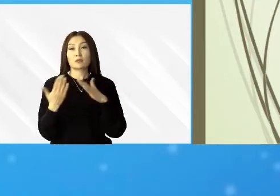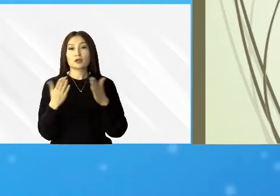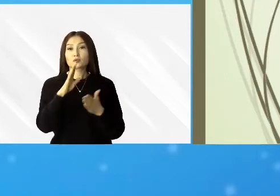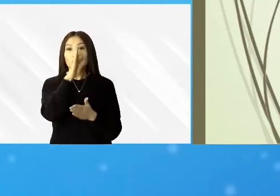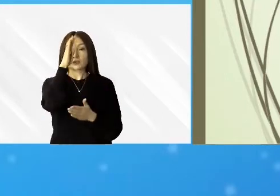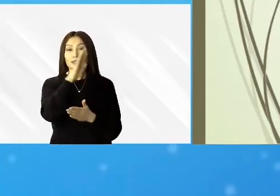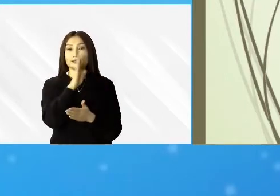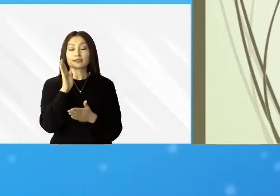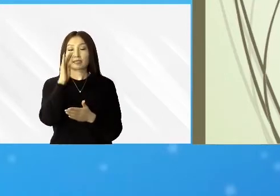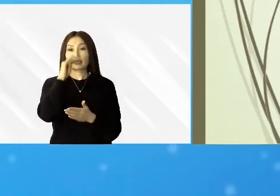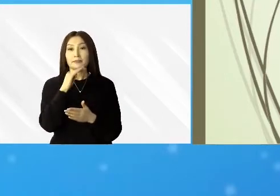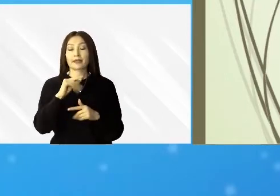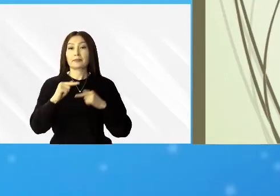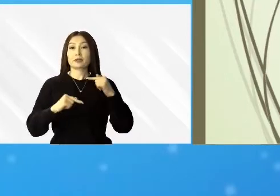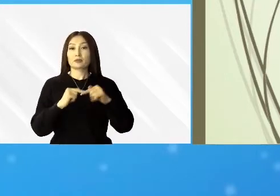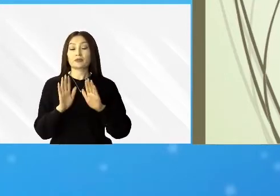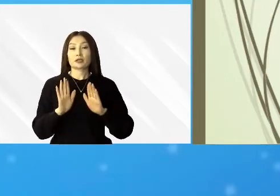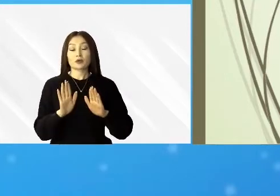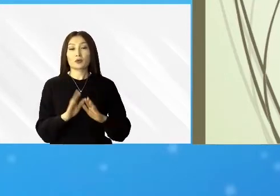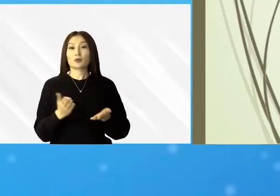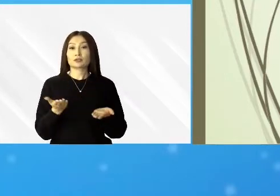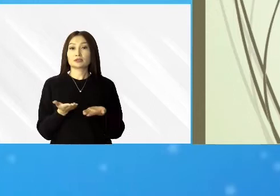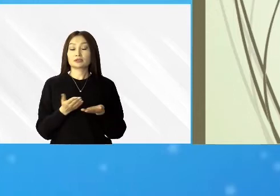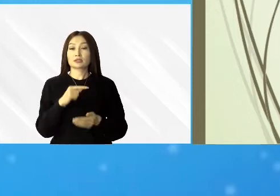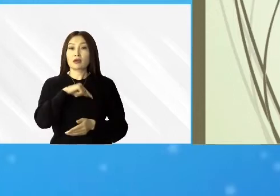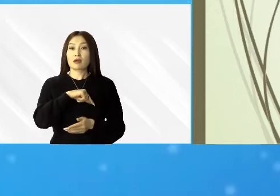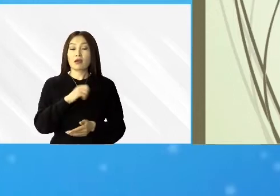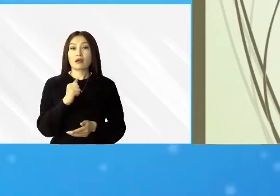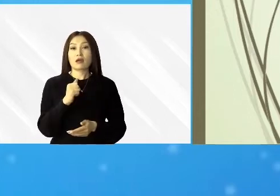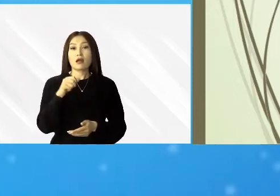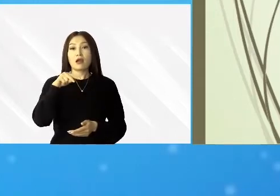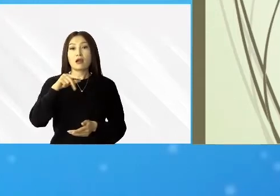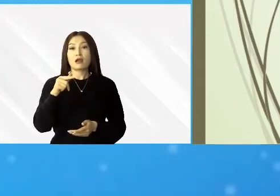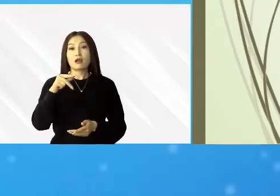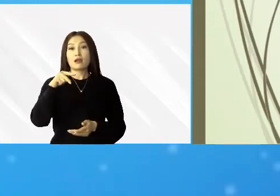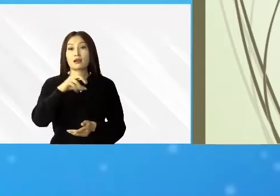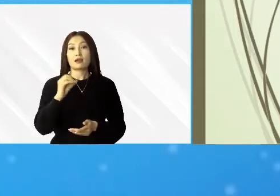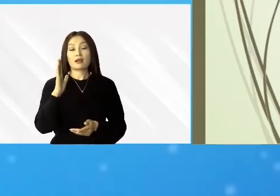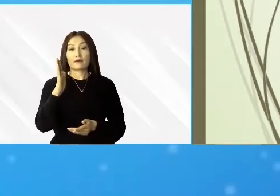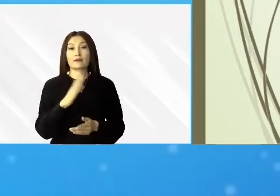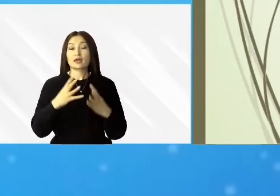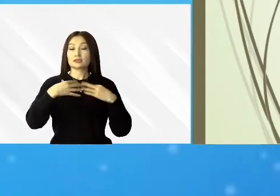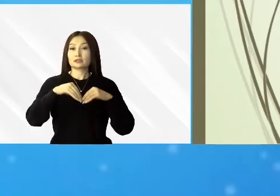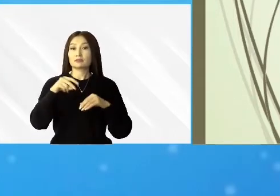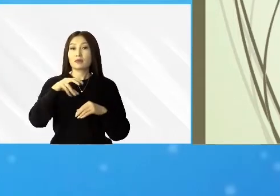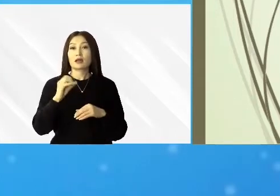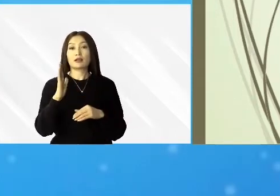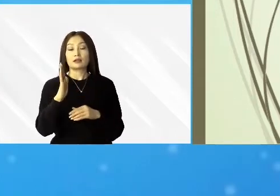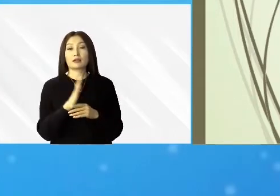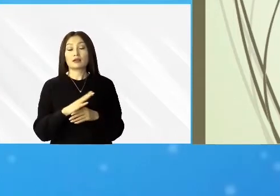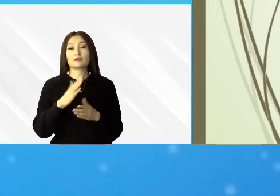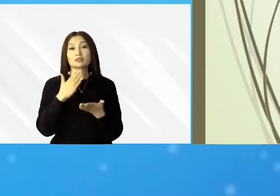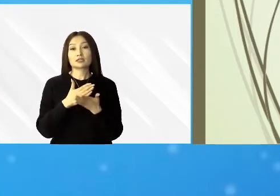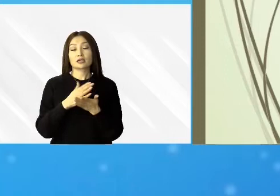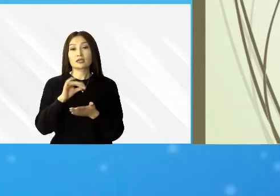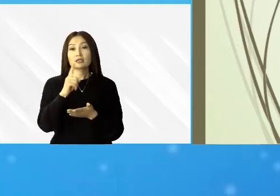родителями и потомством. Например, такой образ жизни характерен для африканских львов. Семья львов, прайд, состоит